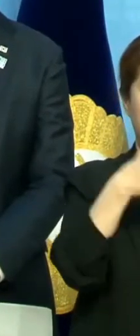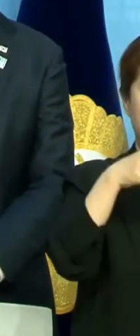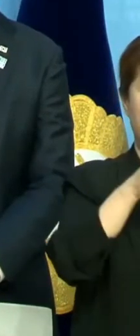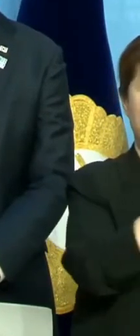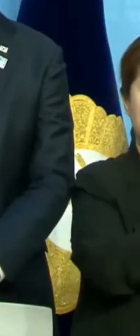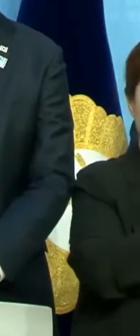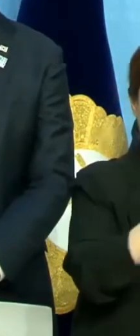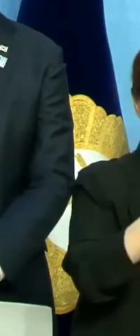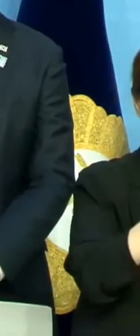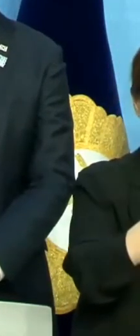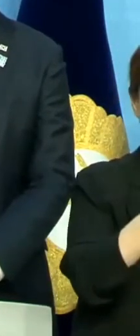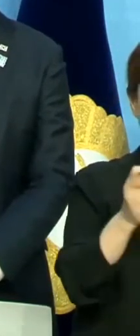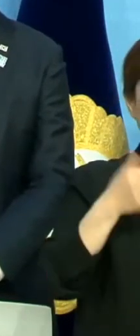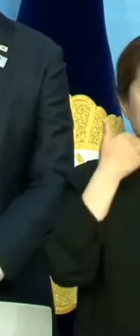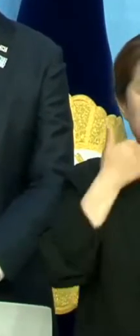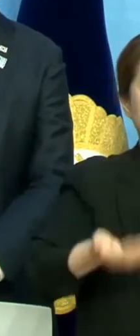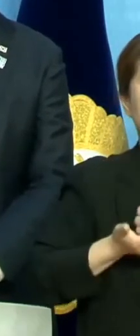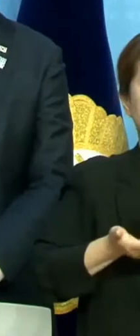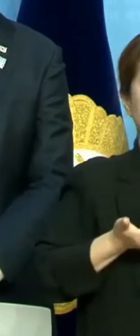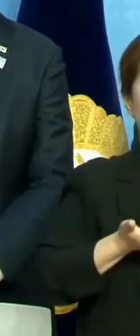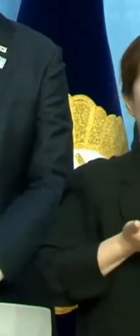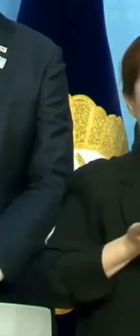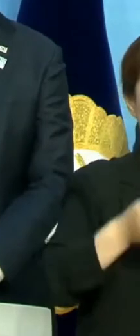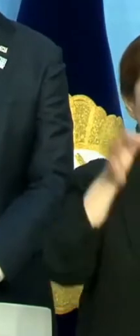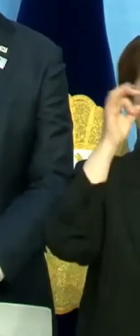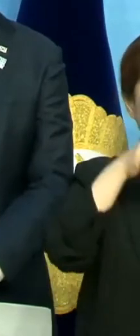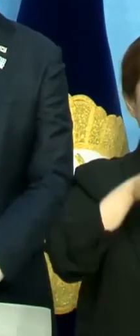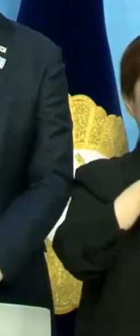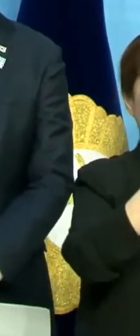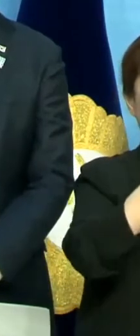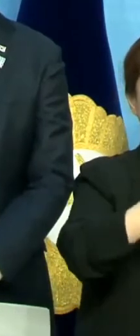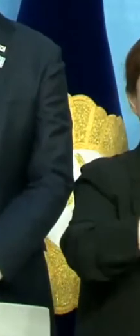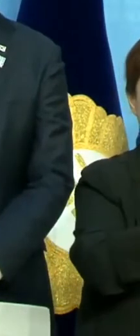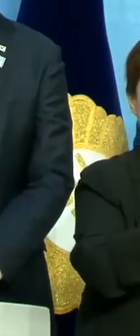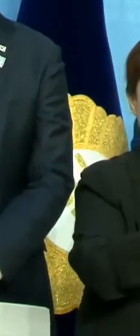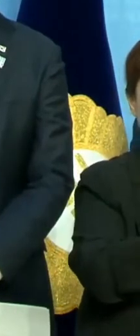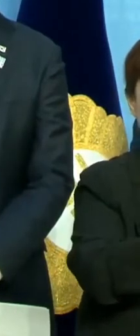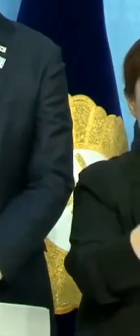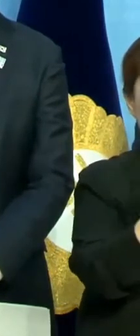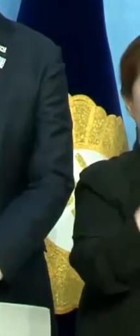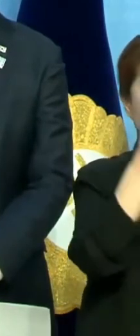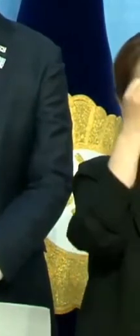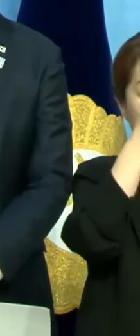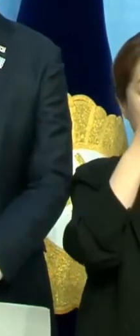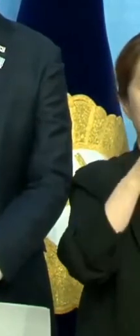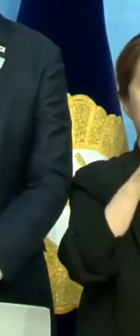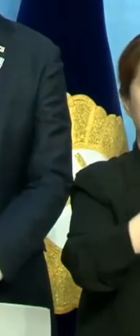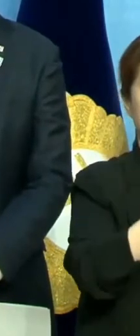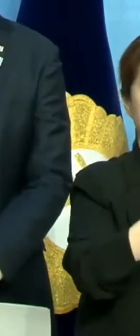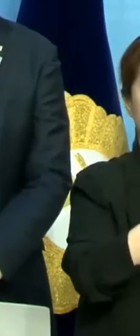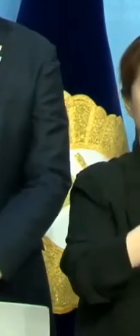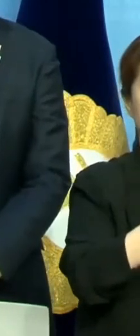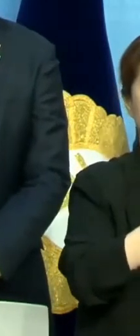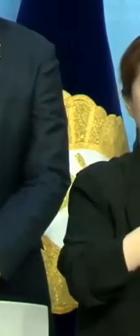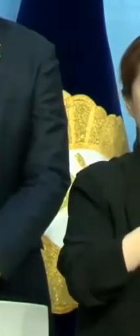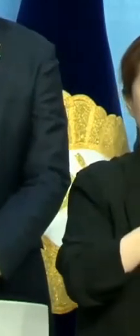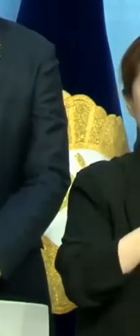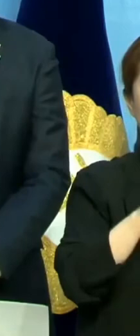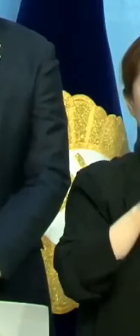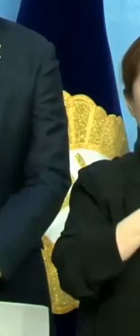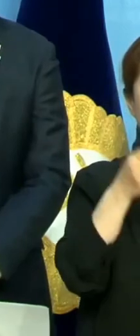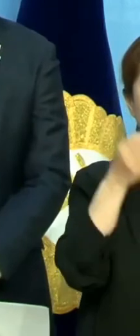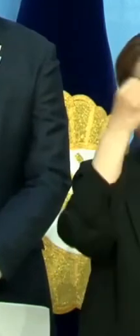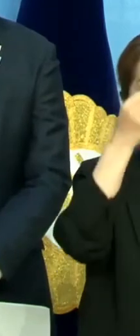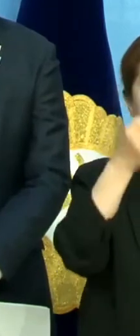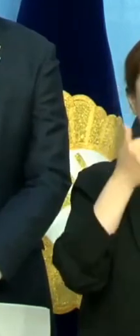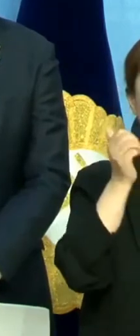몸담고 계신 분의 추천으로 포항 동부초등학교 포항여중 대구여고를 졸업했습니다. 졸업